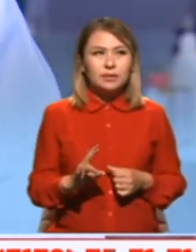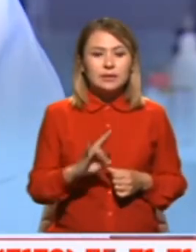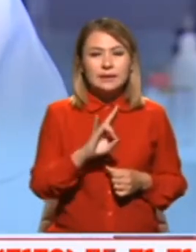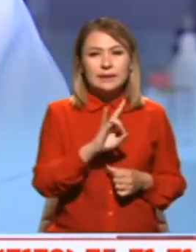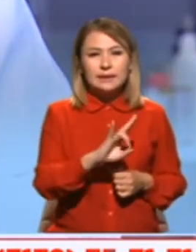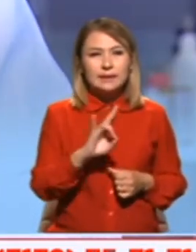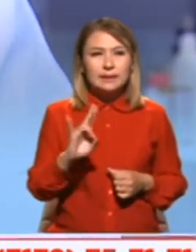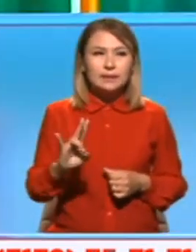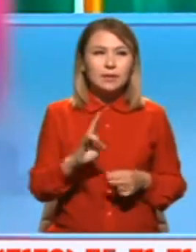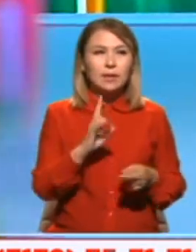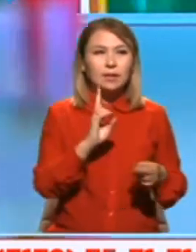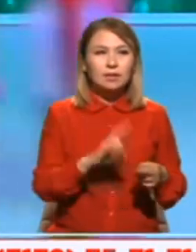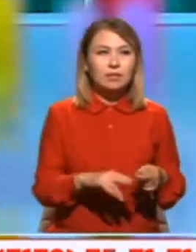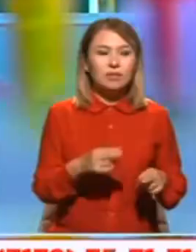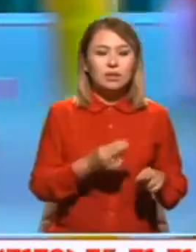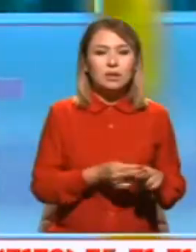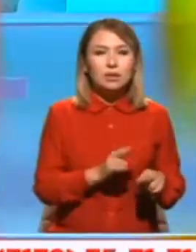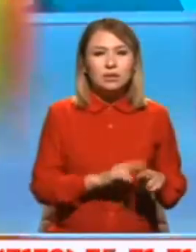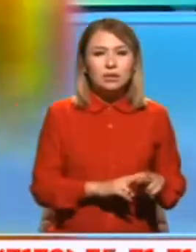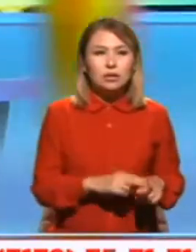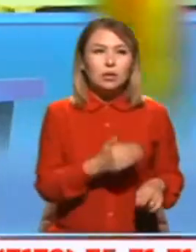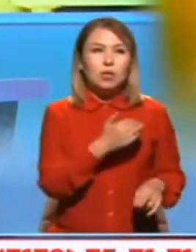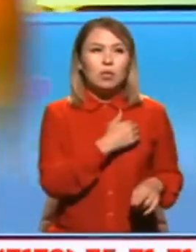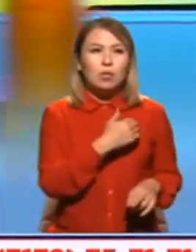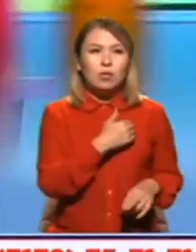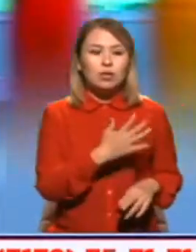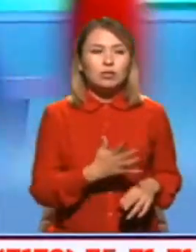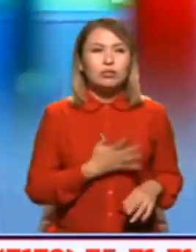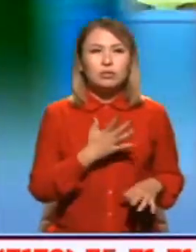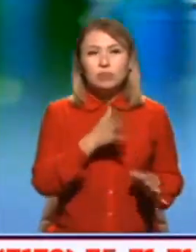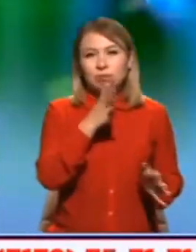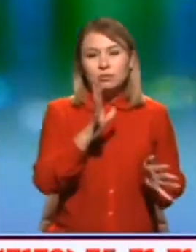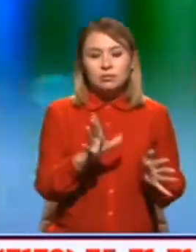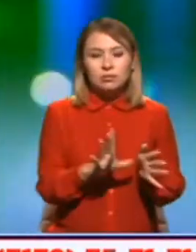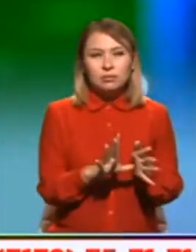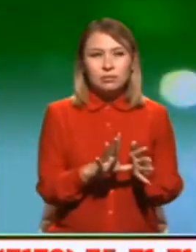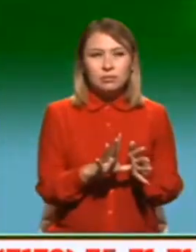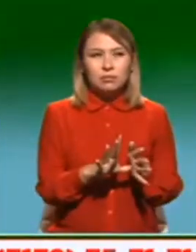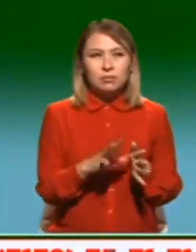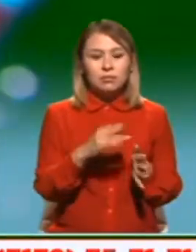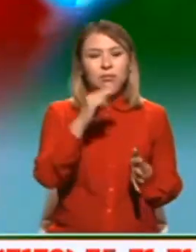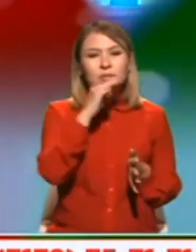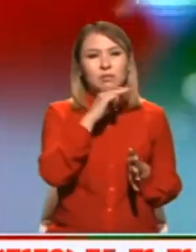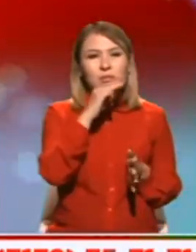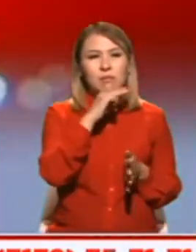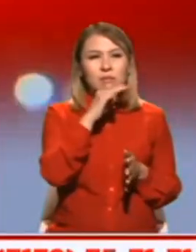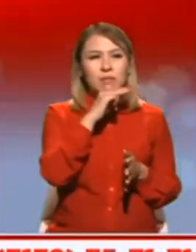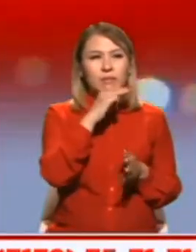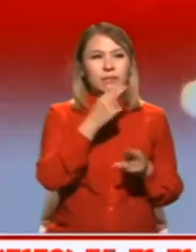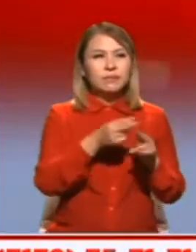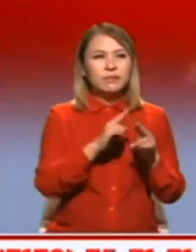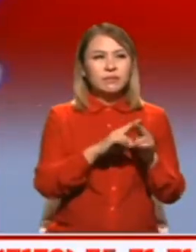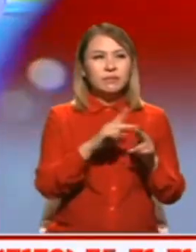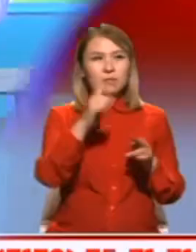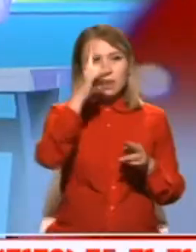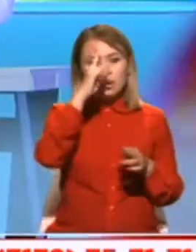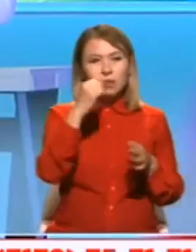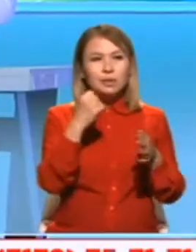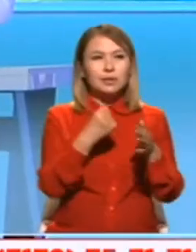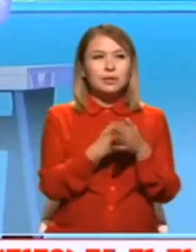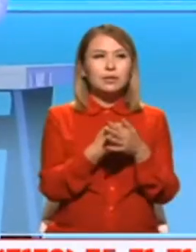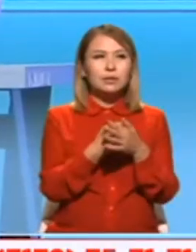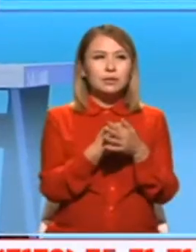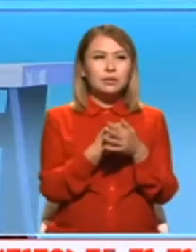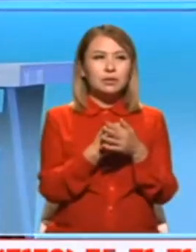кішкене тәуелділік адамға эйфориялық қасиет береді. Ал бұның бір жаман жері, қара шай яғни қантты қан қысымын, кофе яғни